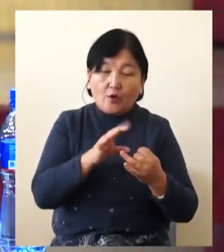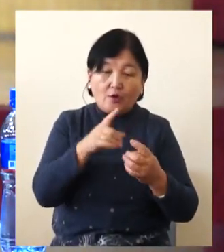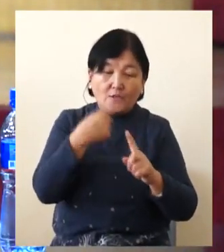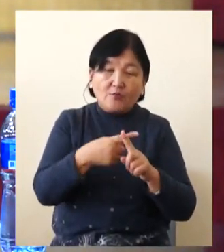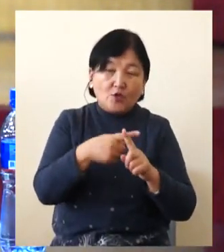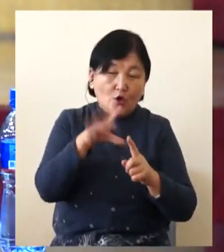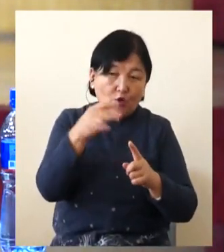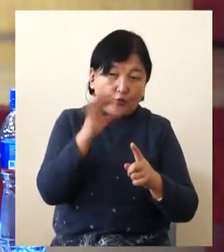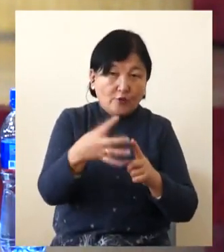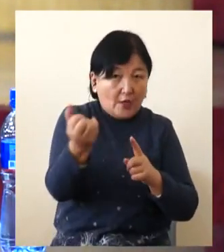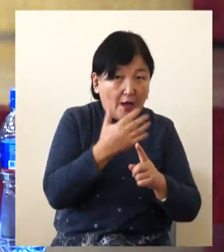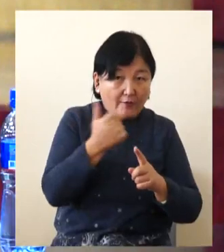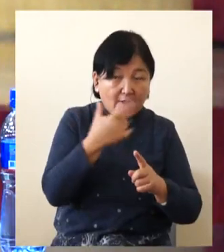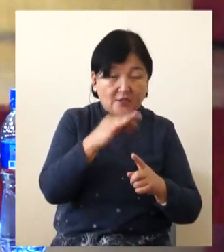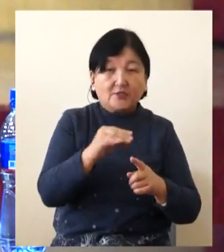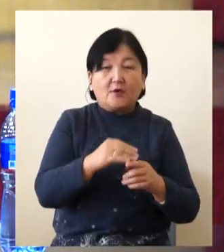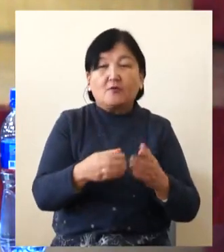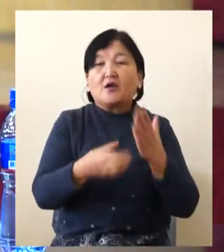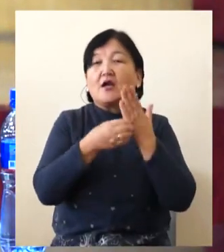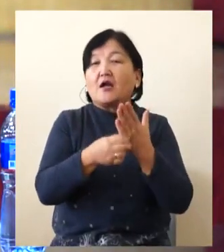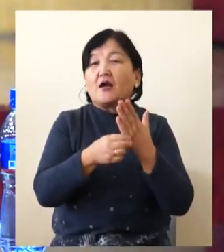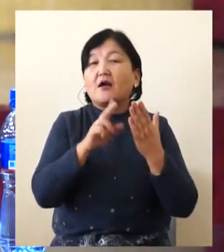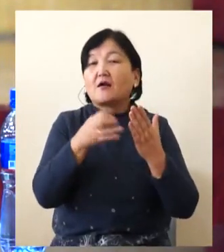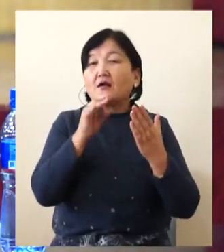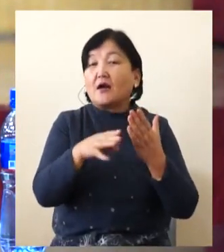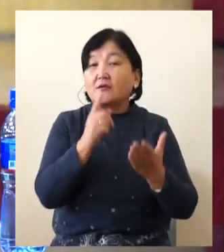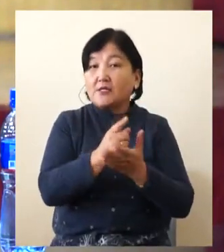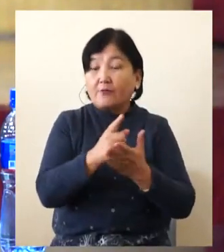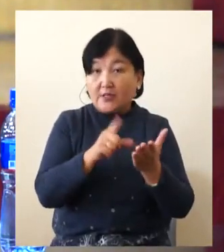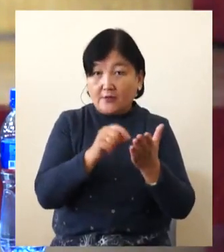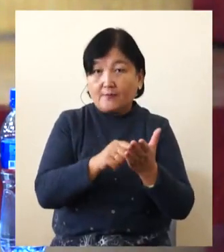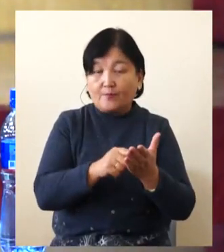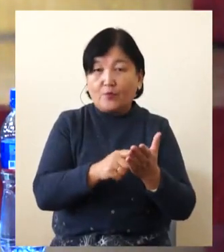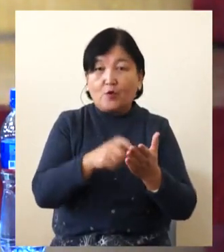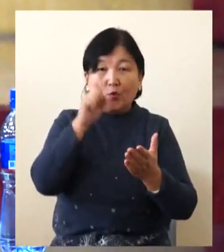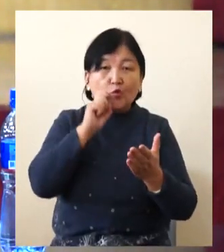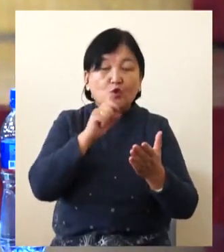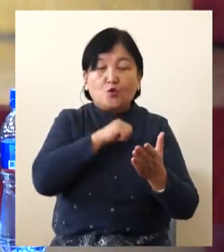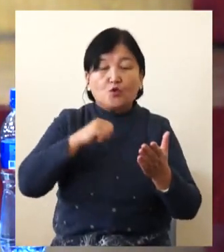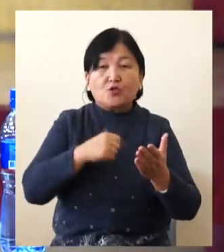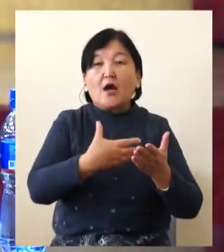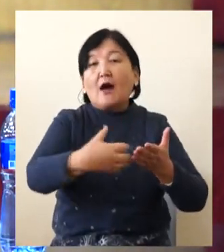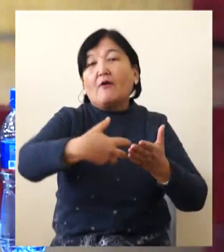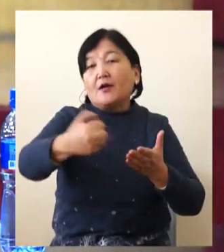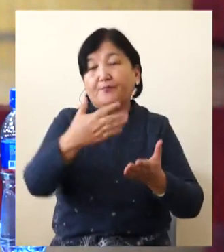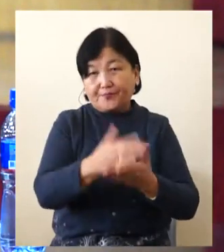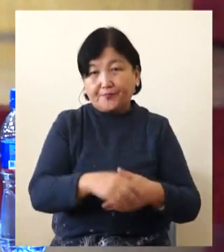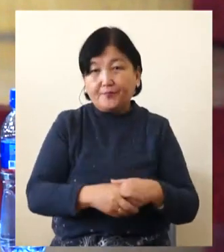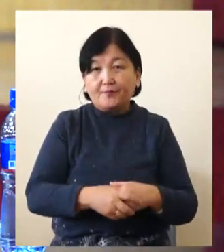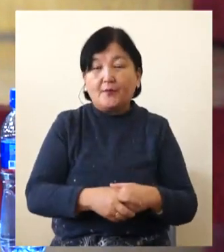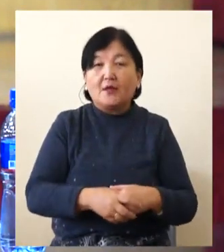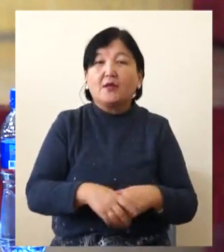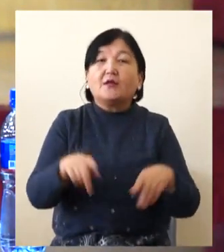Ийм бүртгэлийнхэн тооцоо орцсон оронд картчлуулах ажил өөрсдөө хүсээд аваад ирэх үрээд ирж байгаа. Тэгээ энэ